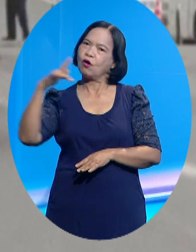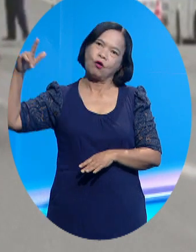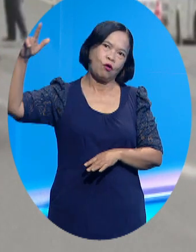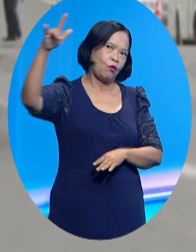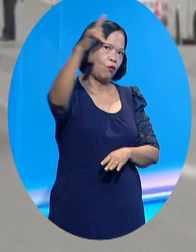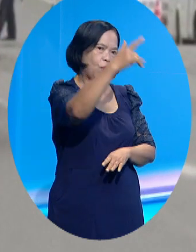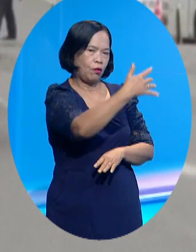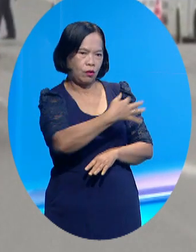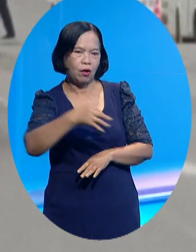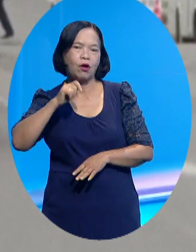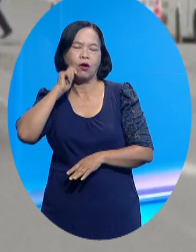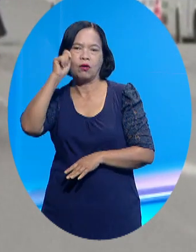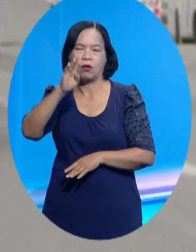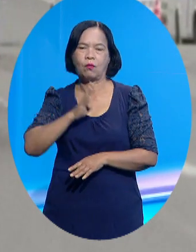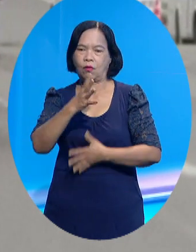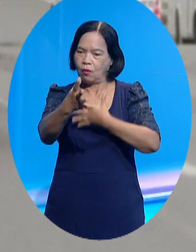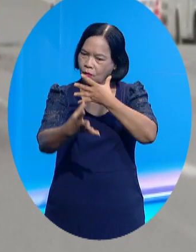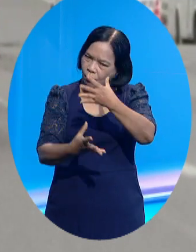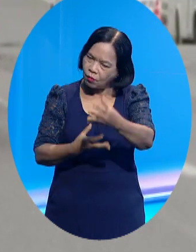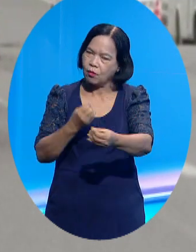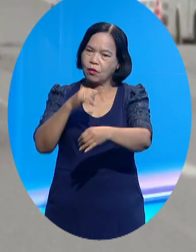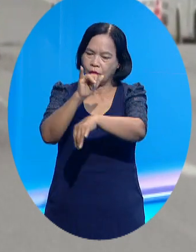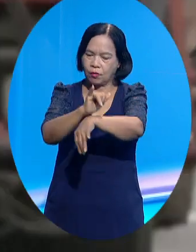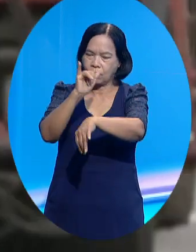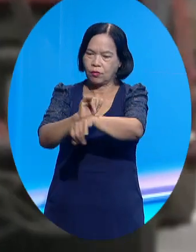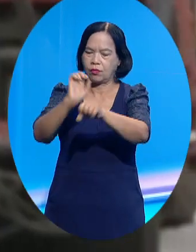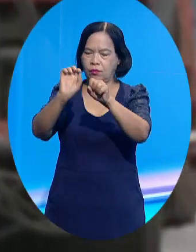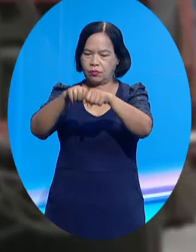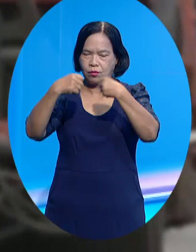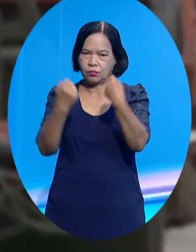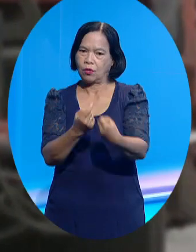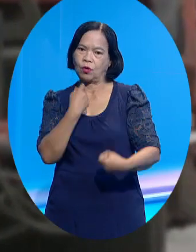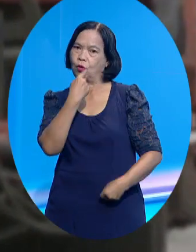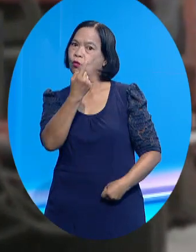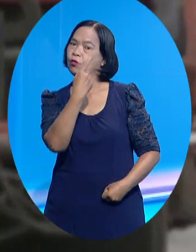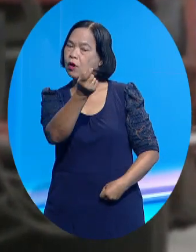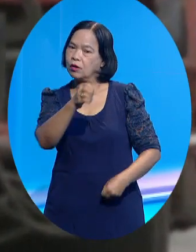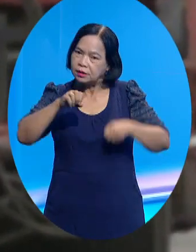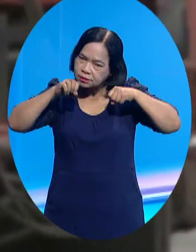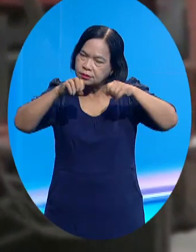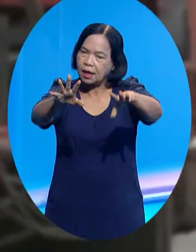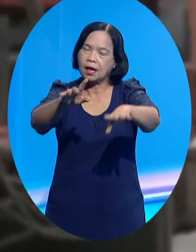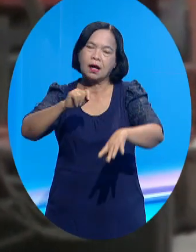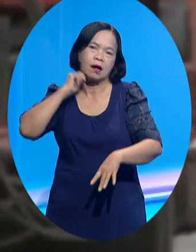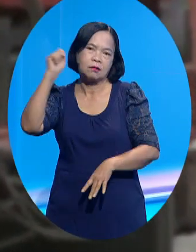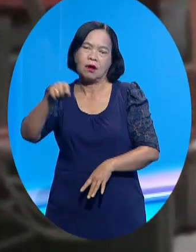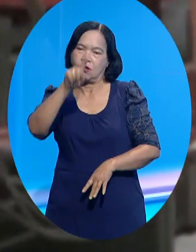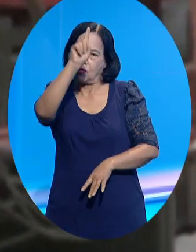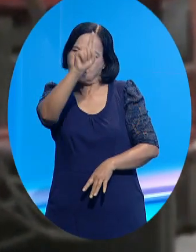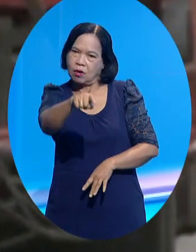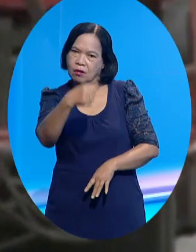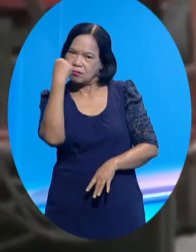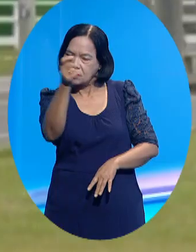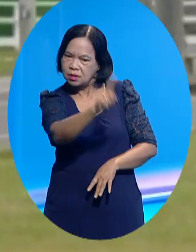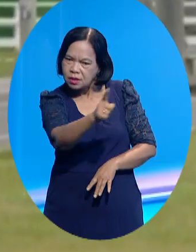của John Ukraina bộ Ngoại giao Nga ra tuyên bố yêu cầu các tổ chức quốc tế lên án vụ tấn công của Ukraina cho rằng đây là một hình thức khủng